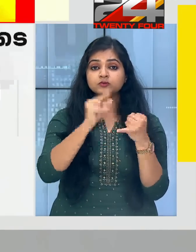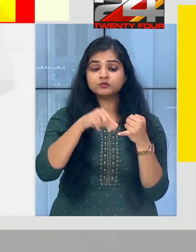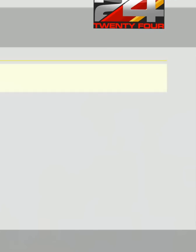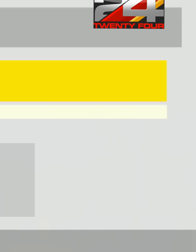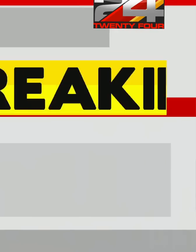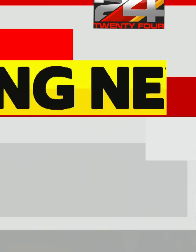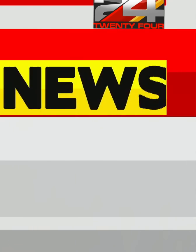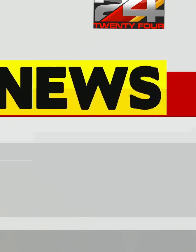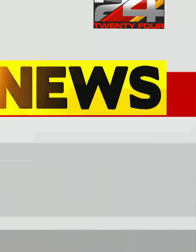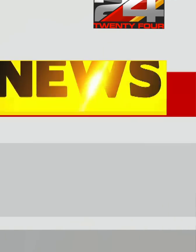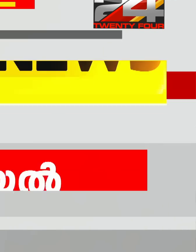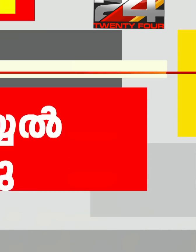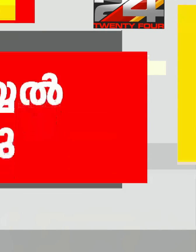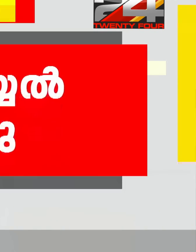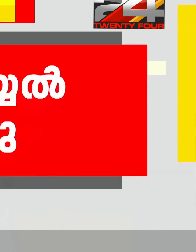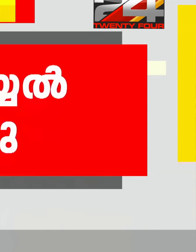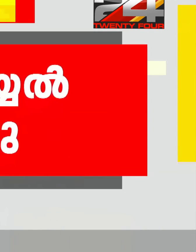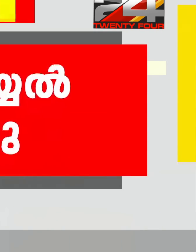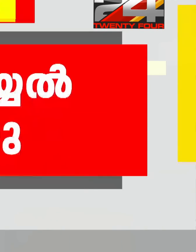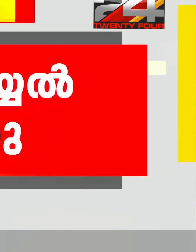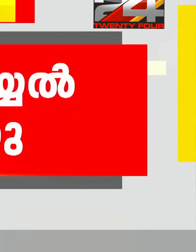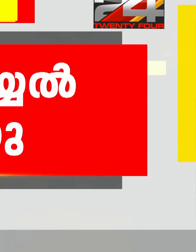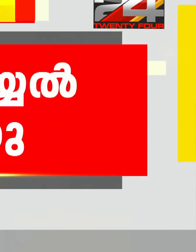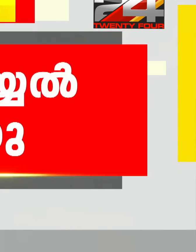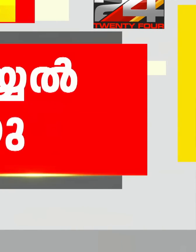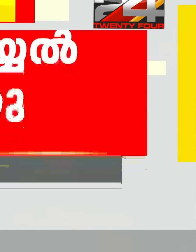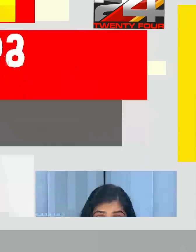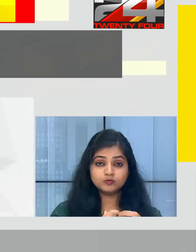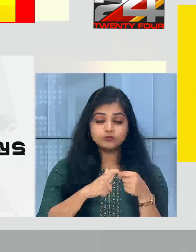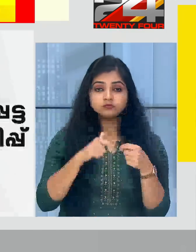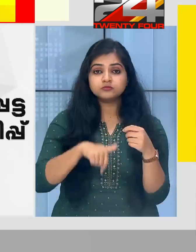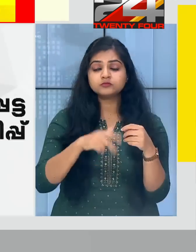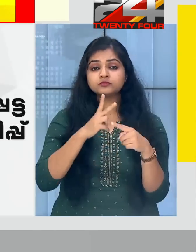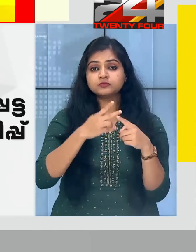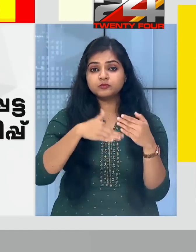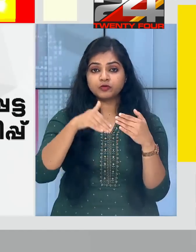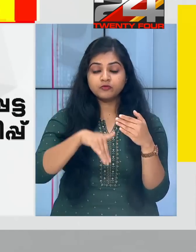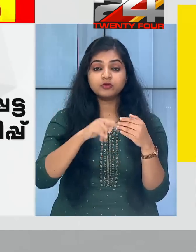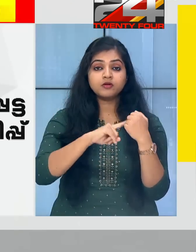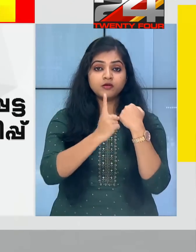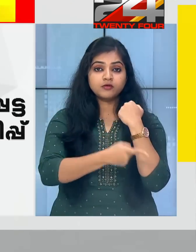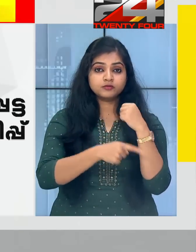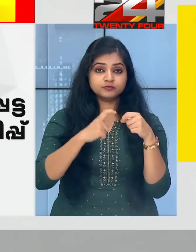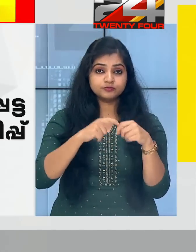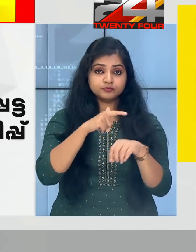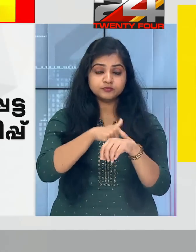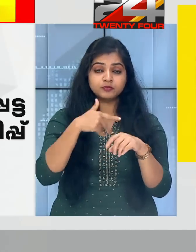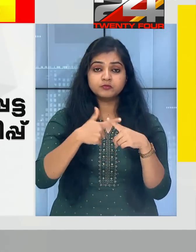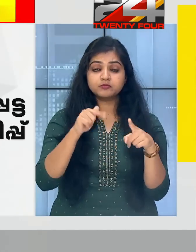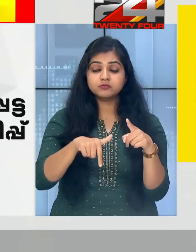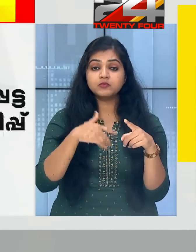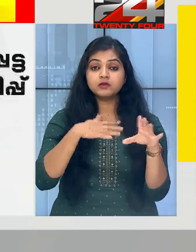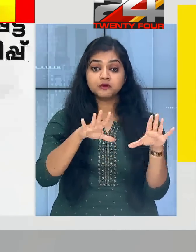ഉറപ്പിച്ച് വീണ്ടും വീണ്ടും ആവർത്തിക്കുന്ന ഒരു കാഴ്ചയാണ് കാണുന്നത്. എന്നാലും ചോദ്യം ചെയ്യൽ അതിൻ്റെ അവസാന ഘട്ടത്തിലേക്ക് കടക്കുമ്പോൾ പോലും ഇതൊന്നും തന്നെ അഡ്മിറ്റ്